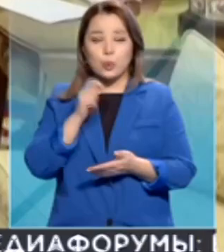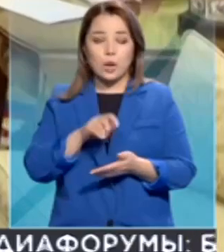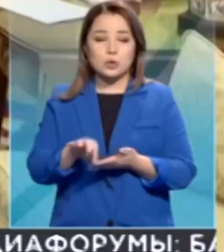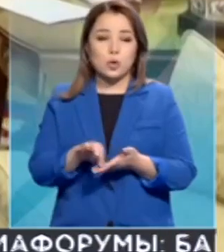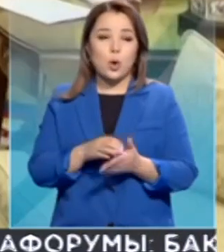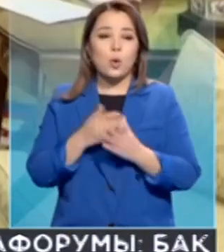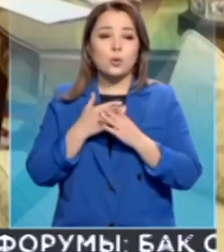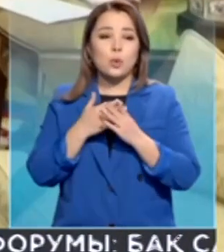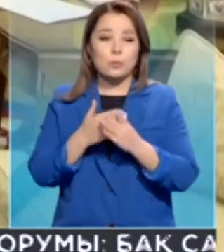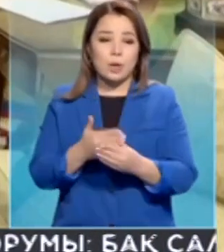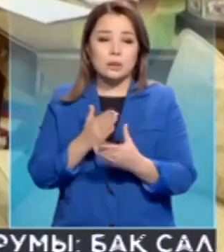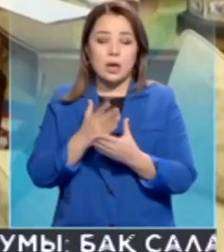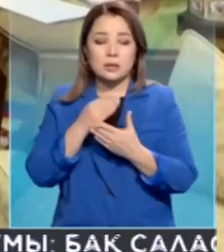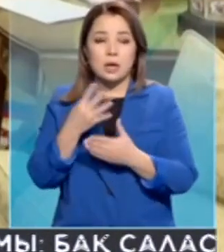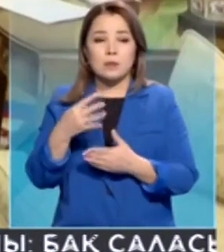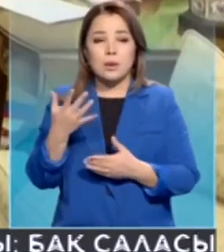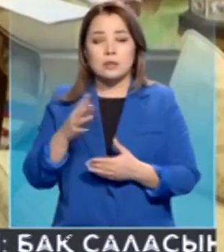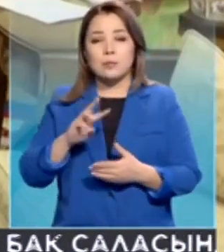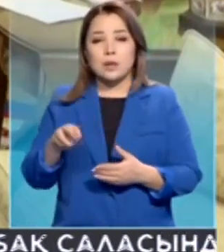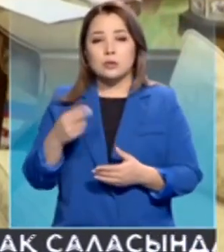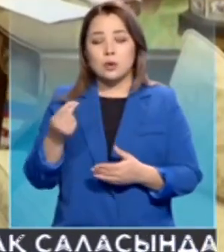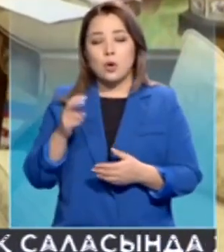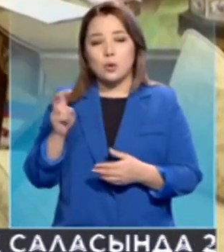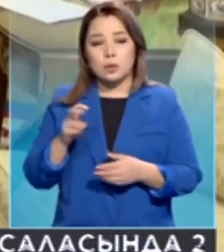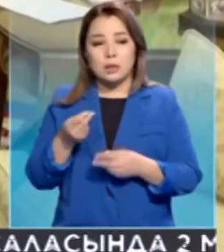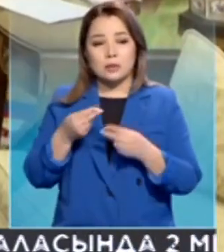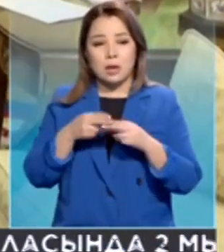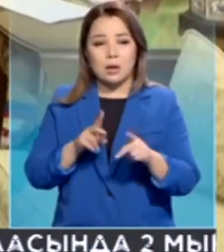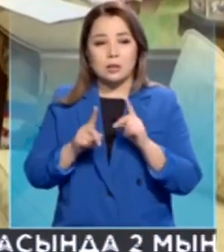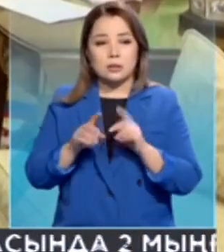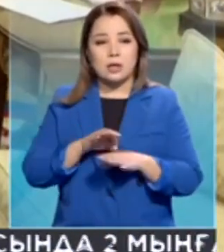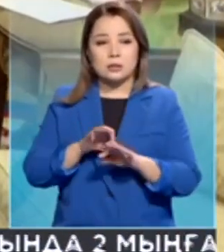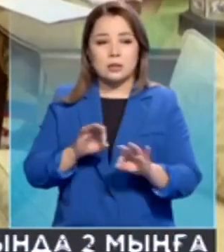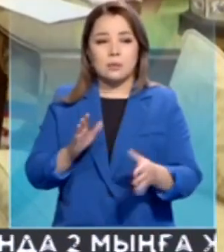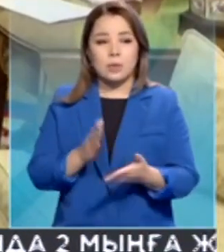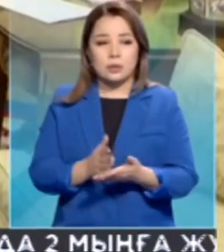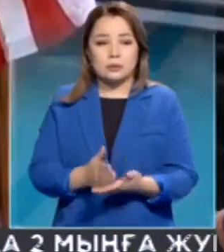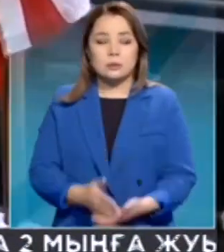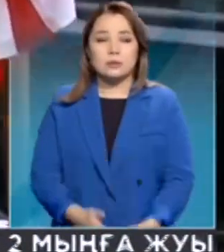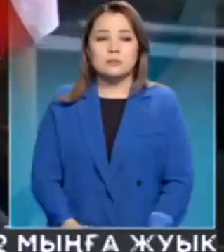шұғыл көмекке шамамен 45 миллиард доллар бөлу мәселесін дауысқа салайын деп жатыр.